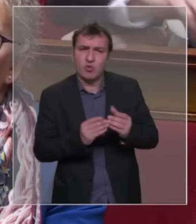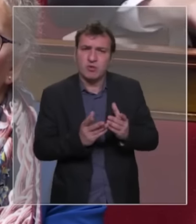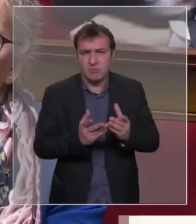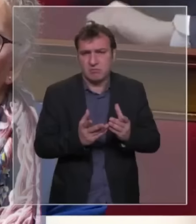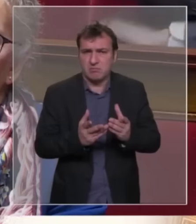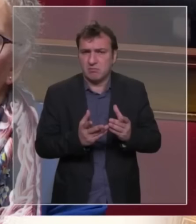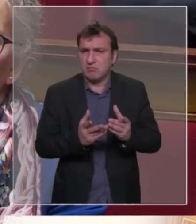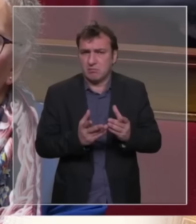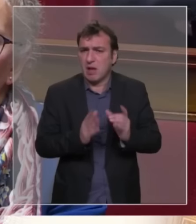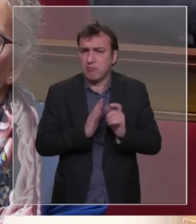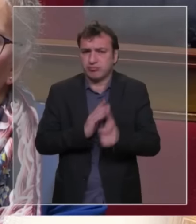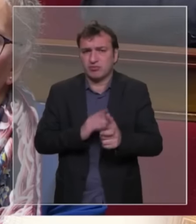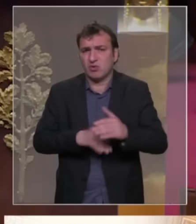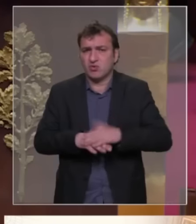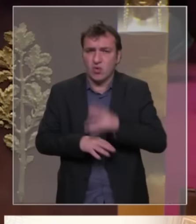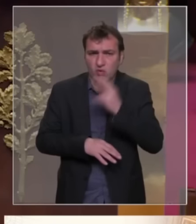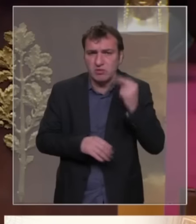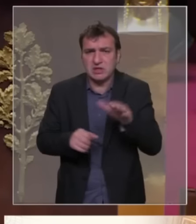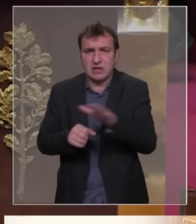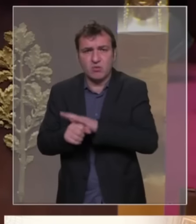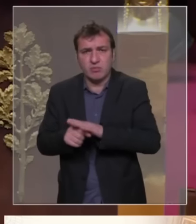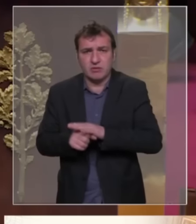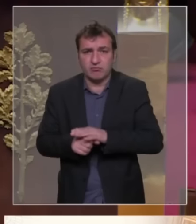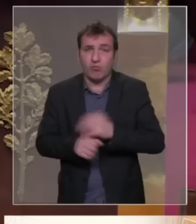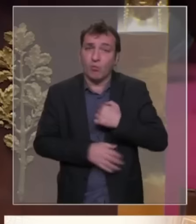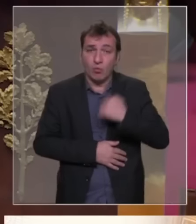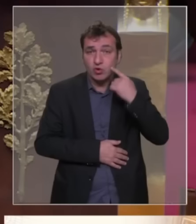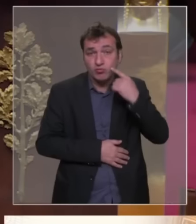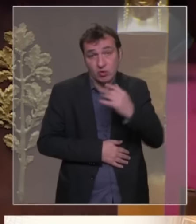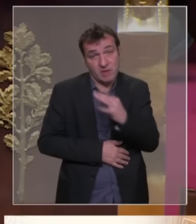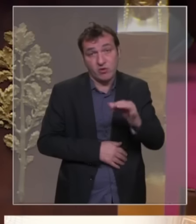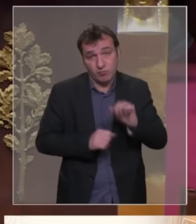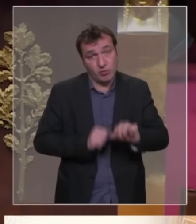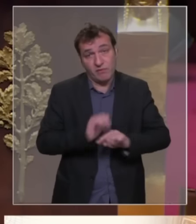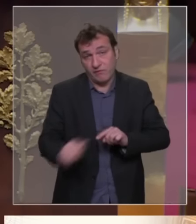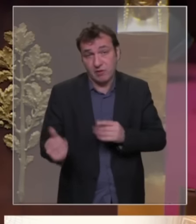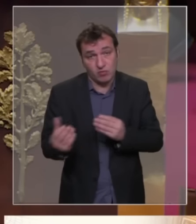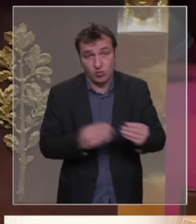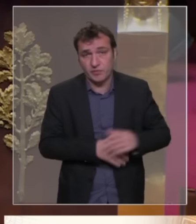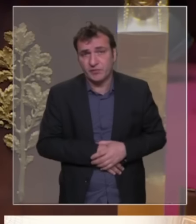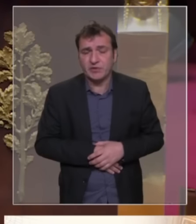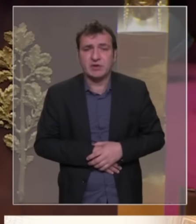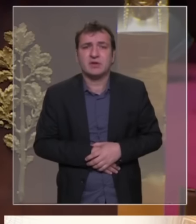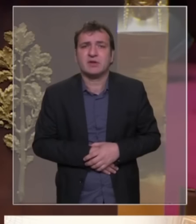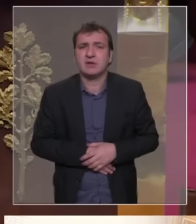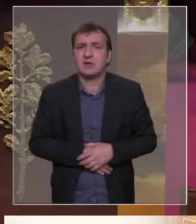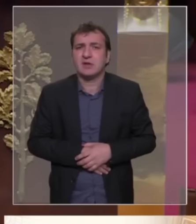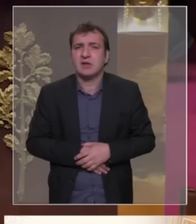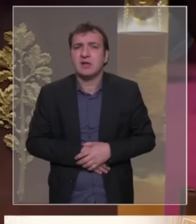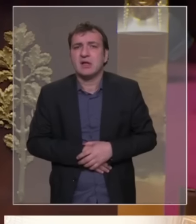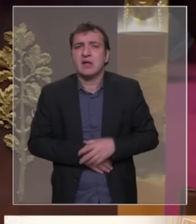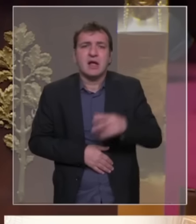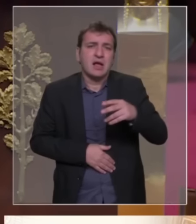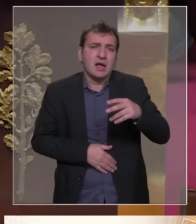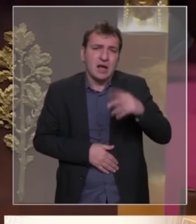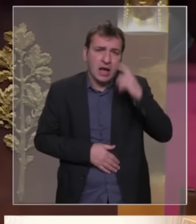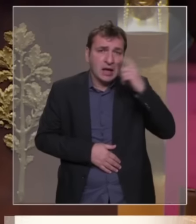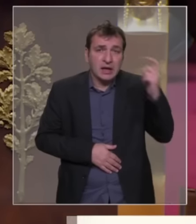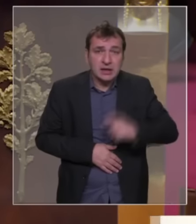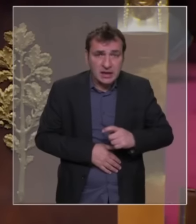l'humanité. Moi, je pense qu'on peut faire beaucoup. Nos émissions de gaz à effet de serre ont à nouveau diminué de